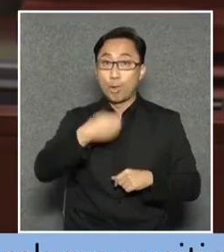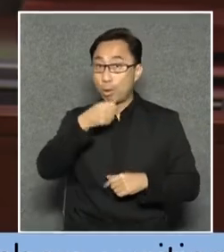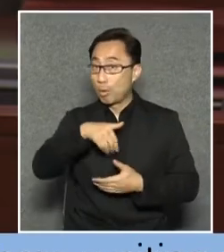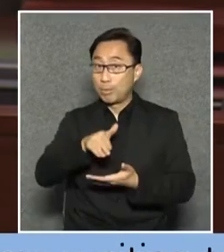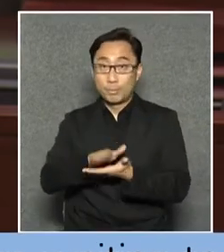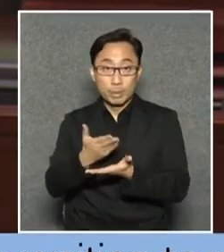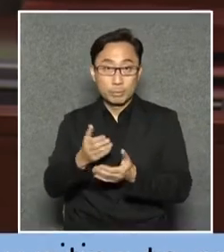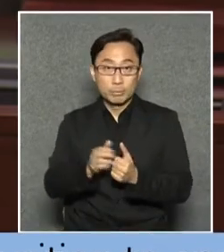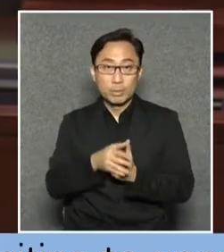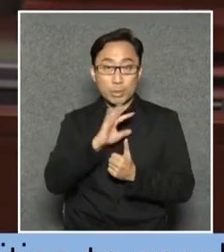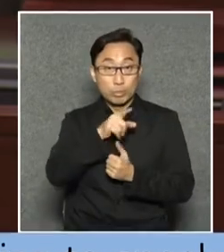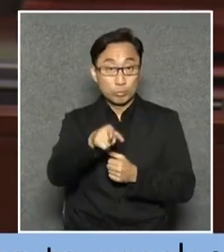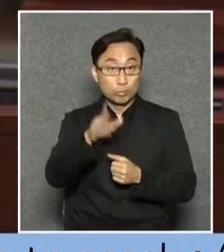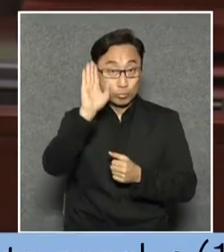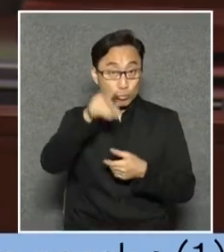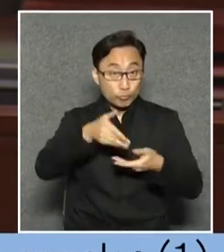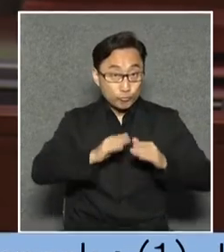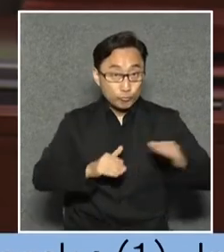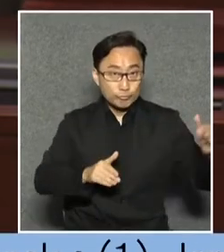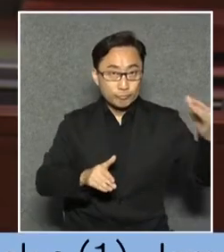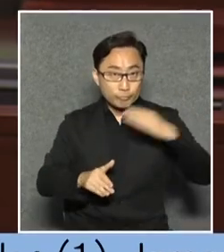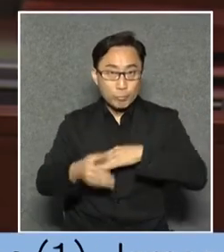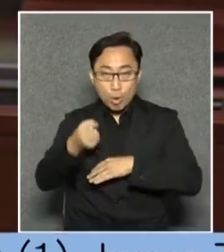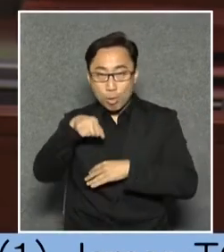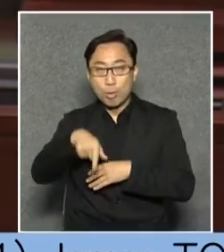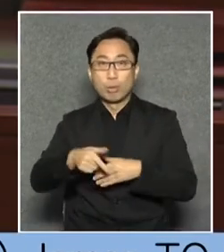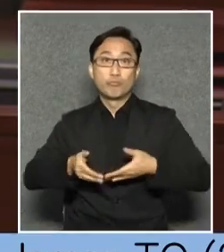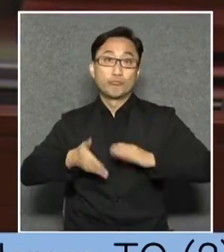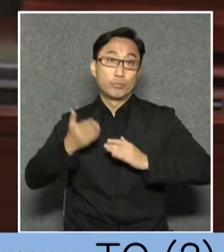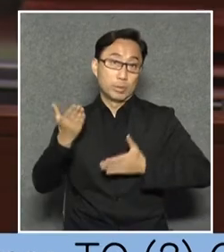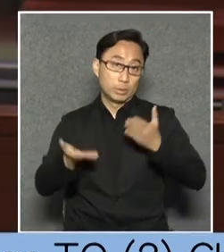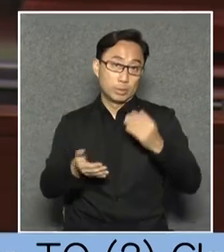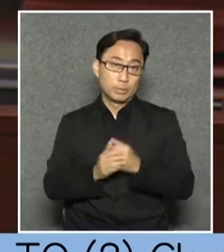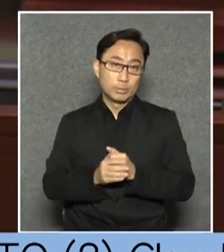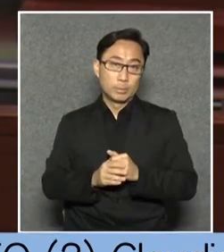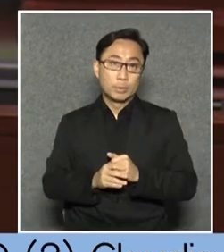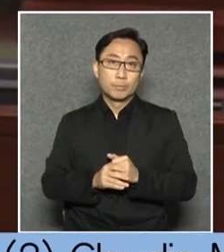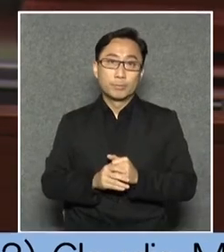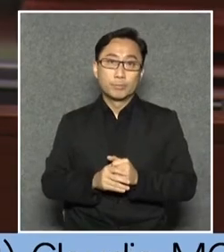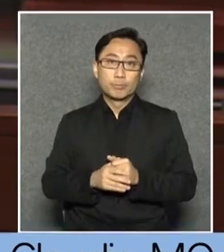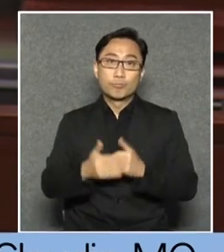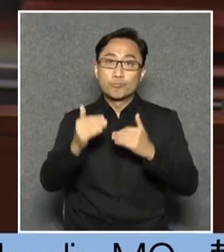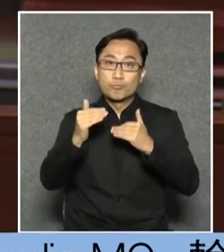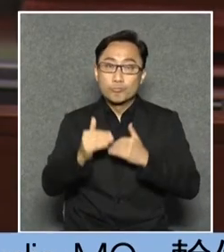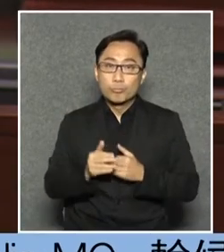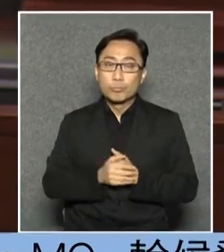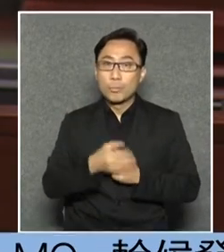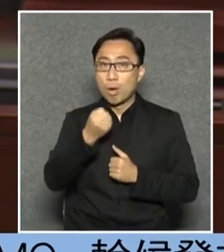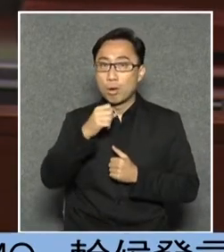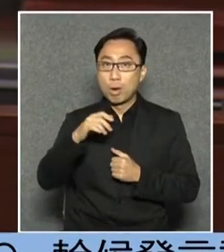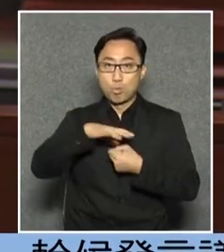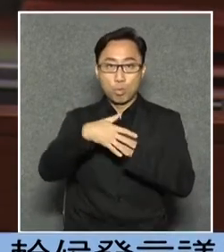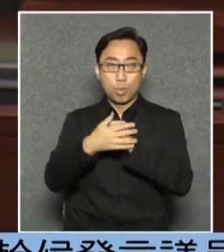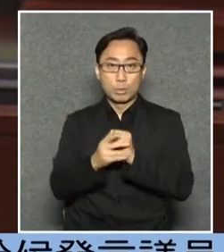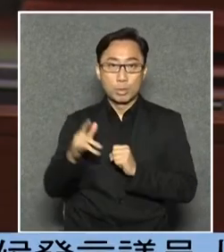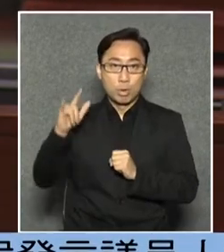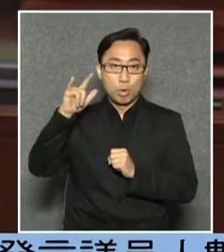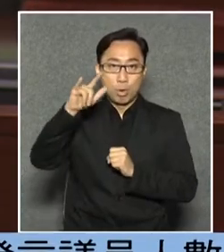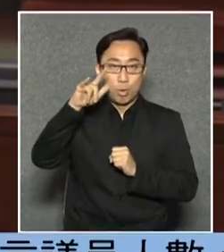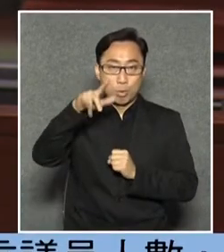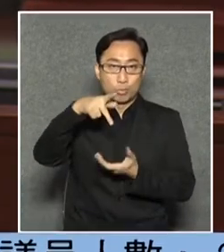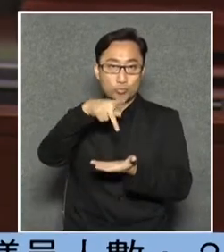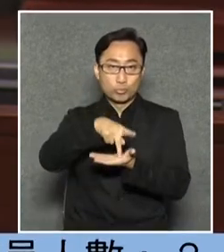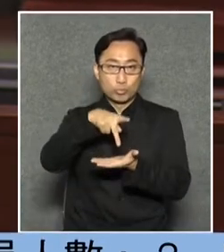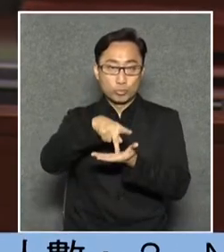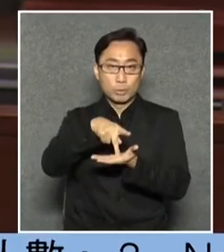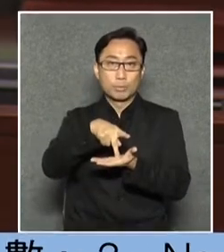嘅，可能會嚟呢度做。第五間就係香港國際航空租賃有限公司，係